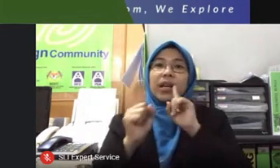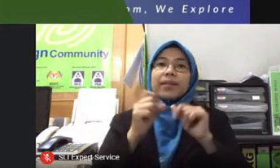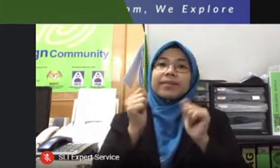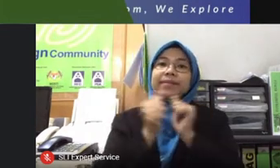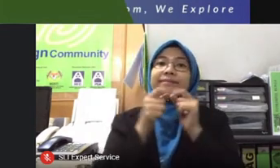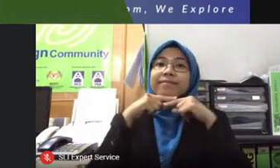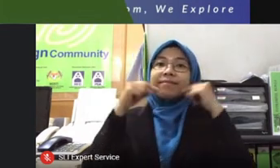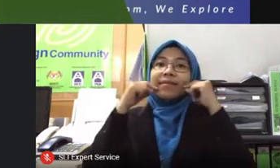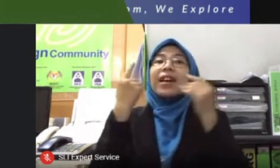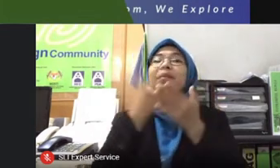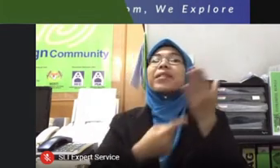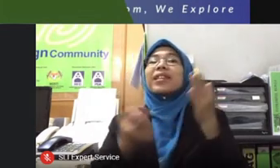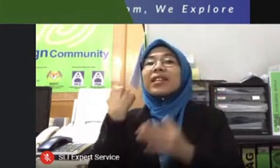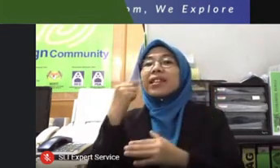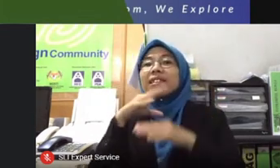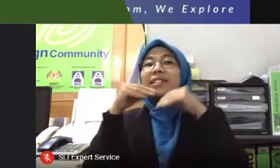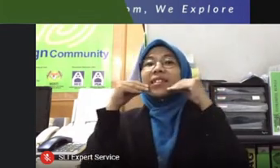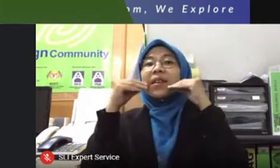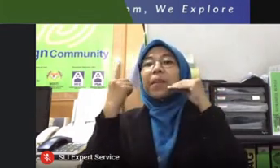Apa dia dua tips tu?